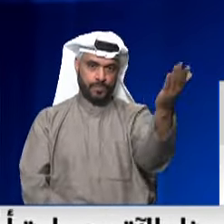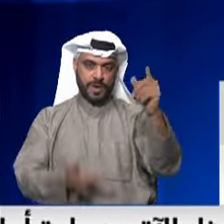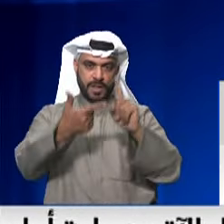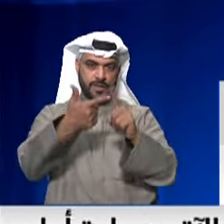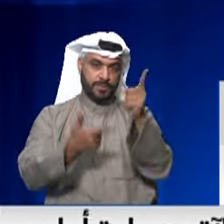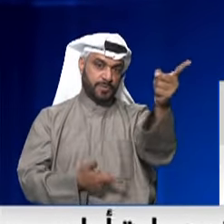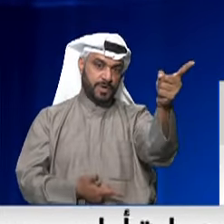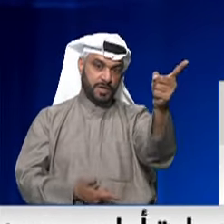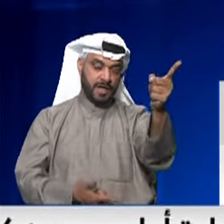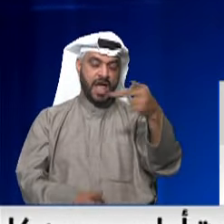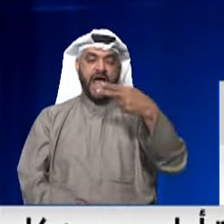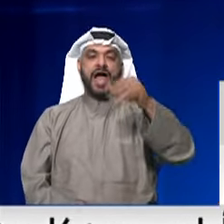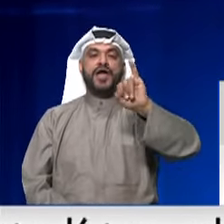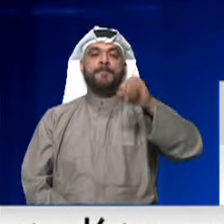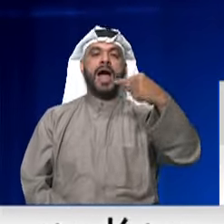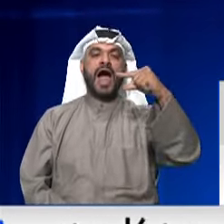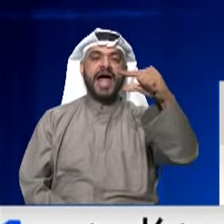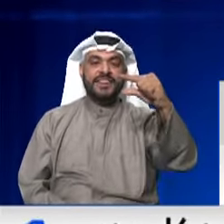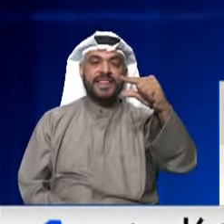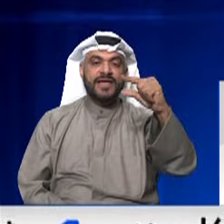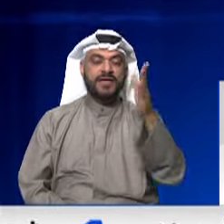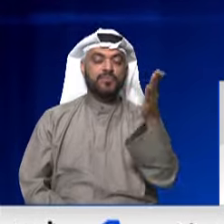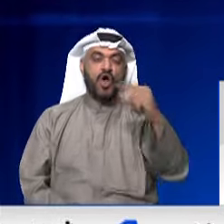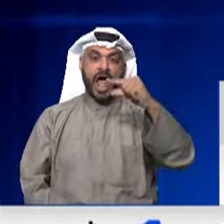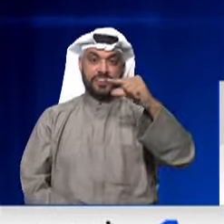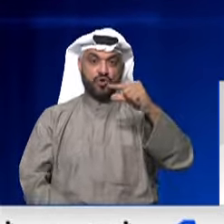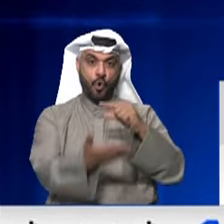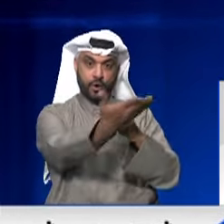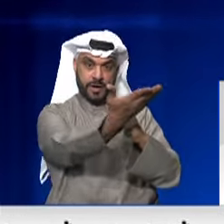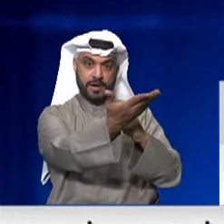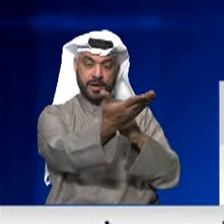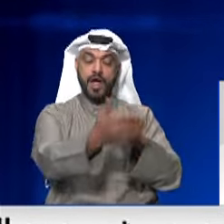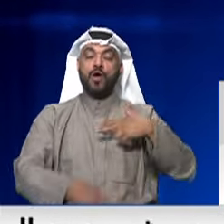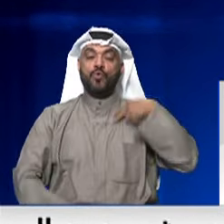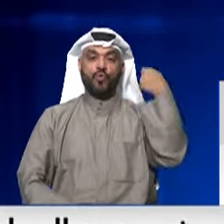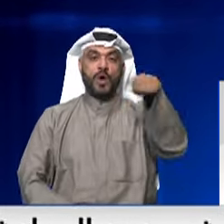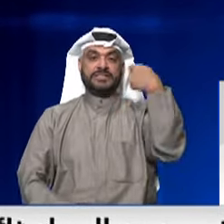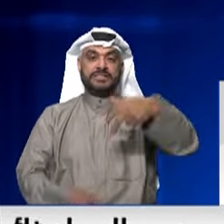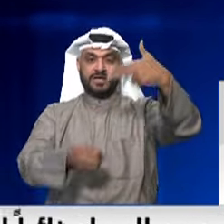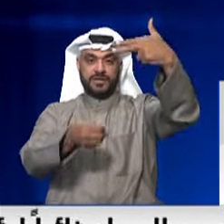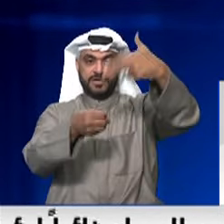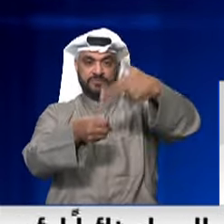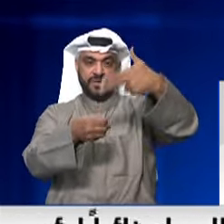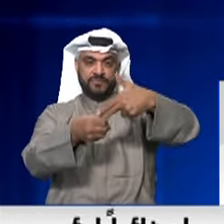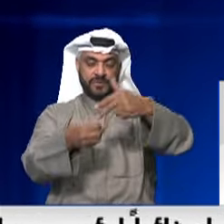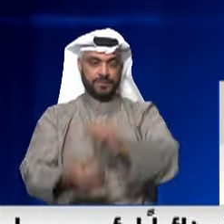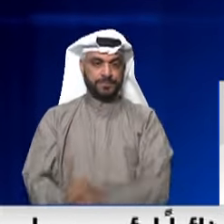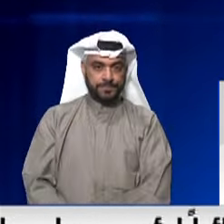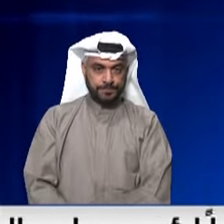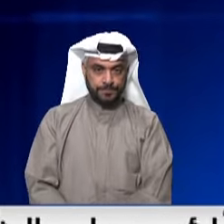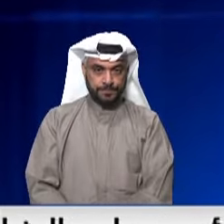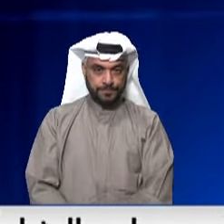الدكتور عماد محمد عبد العزيز العتيقي نائبا لرئيس مجلس الوزراء ووزيرا للنفط.